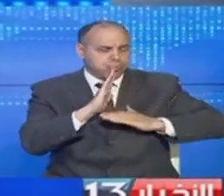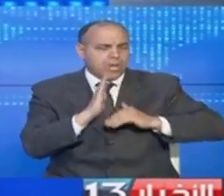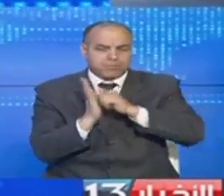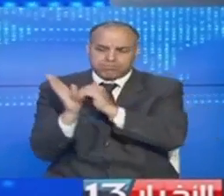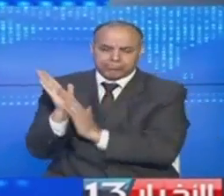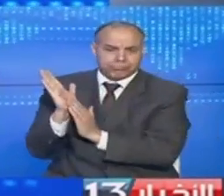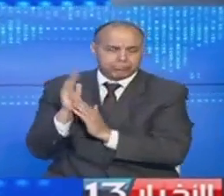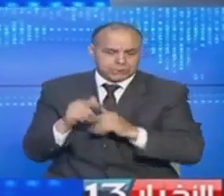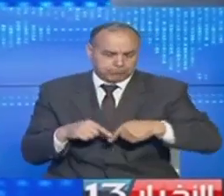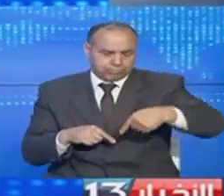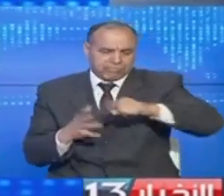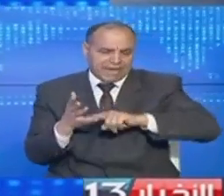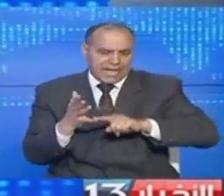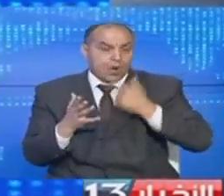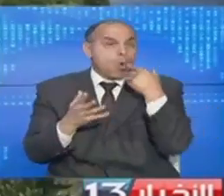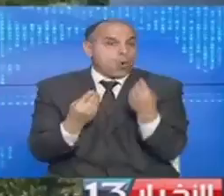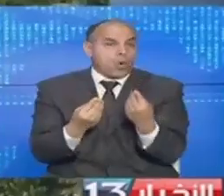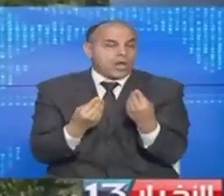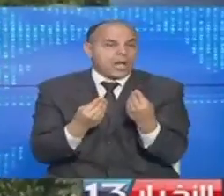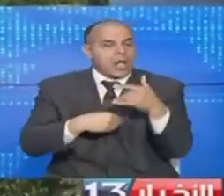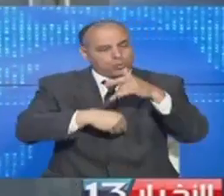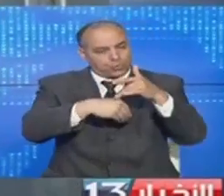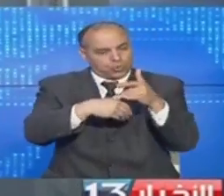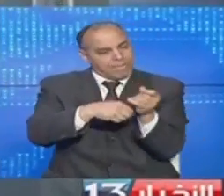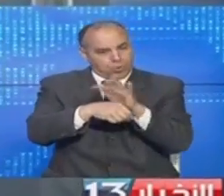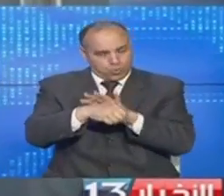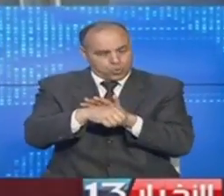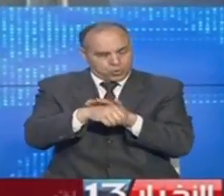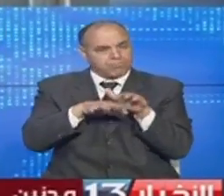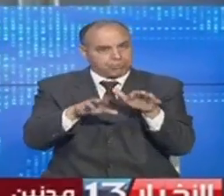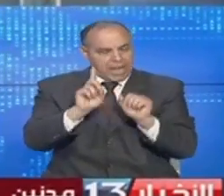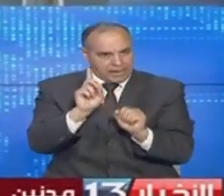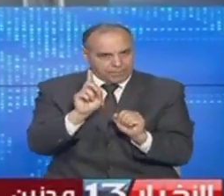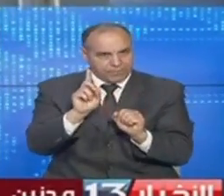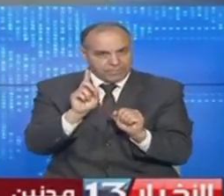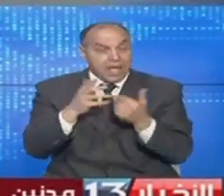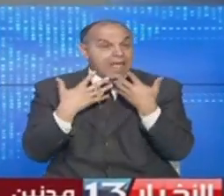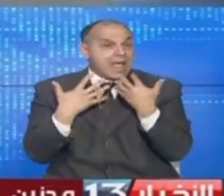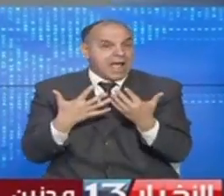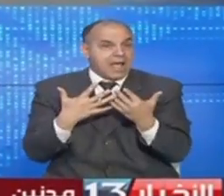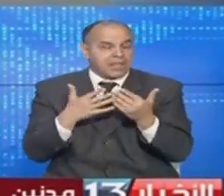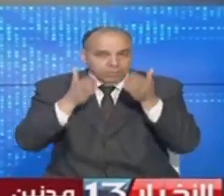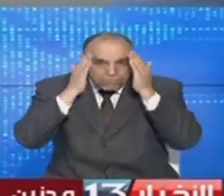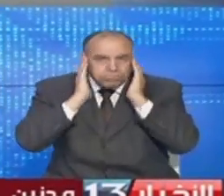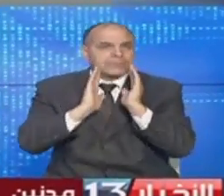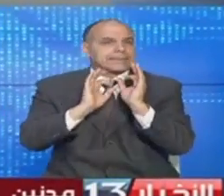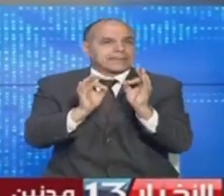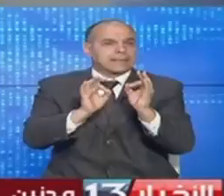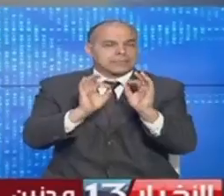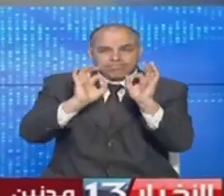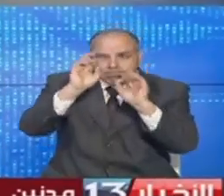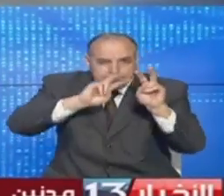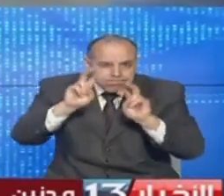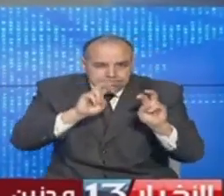خلال الايام الاخيره في عدد حالات الاصابه بكورونا يرجع الى التركيز عمليات التقصي